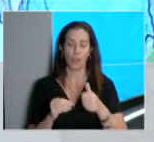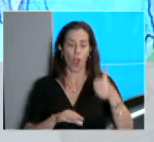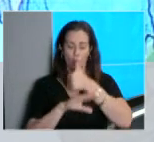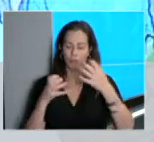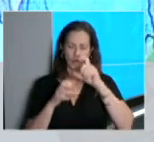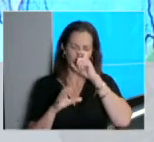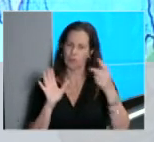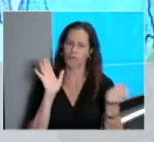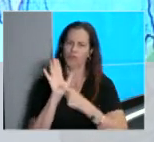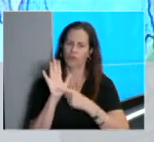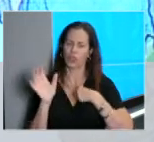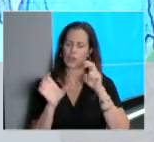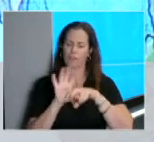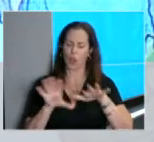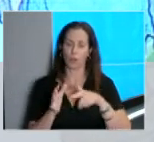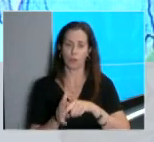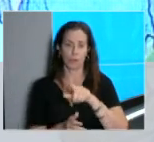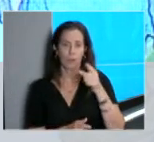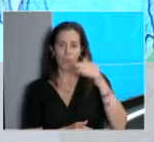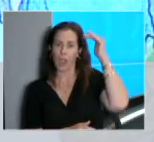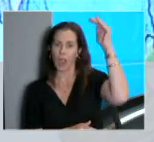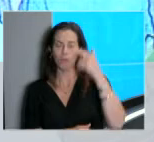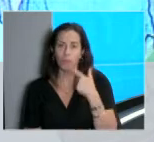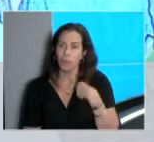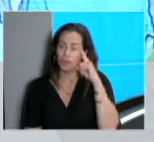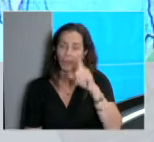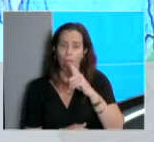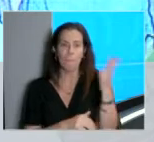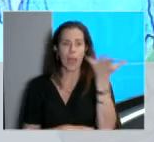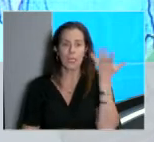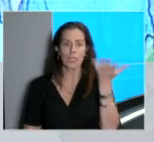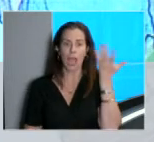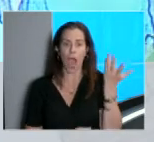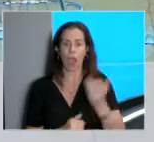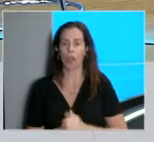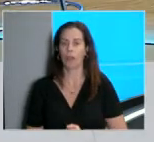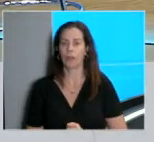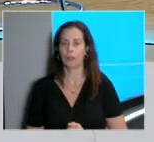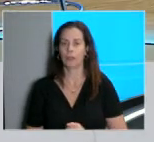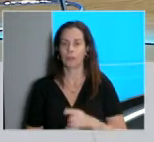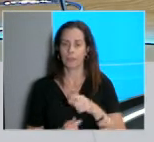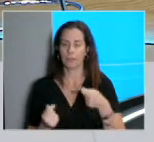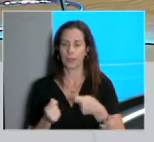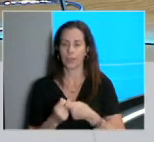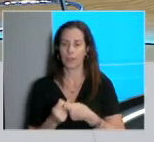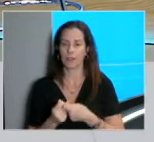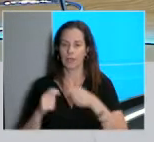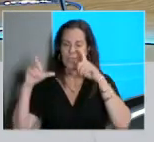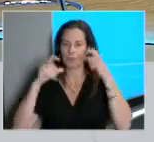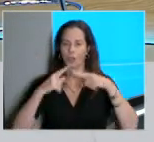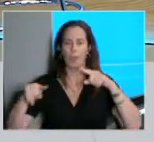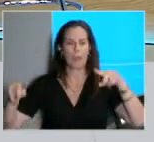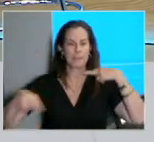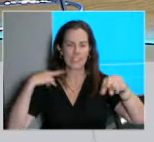אלה הדרישות שלנו להצטרפות הקואליציה, מנגד בני גנץ אומר, ואנחנו חשבנו שבאת לקחת הזמנה. זה אפרופו הצילומים בכל מיני